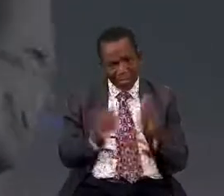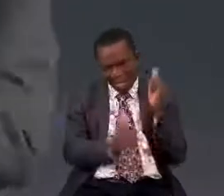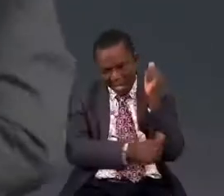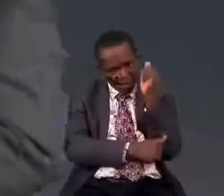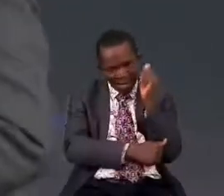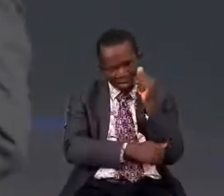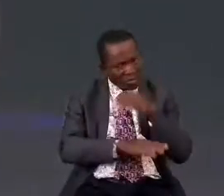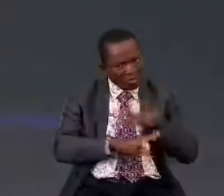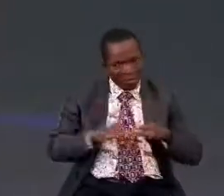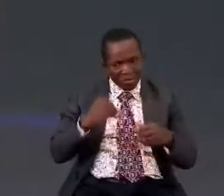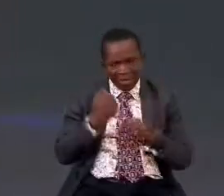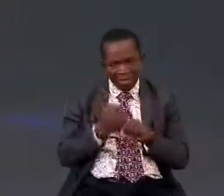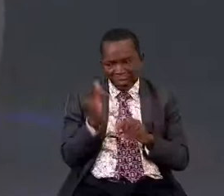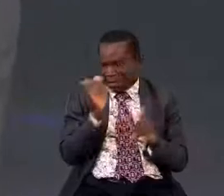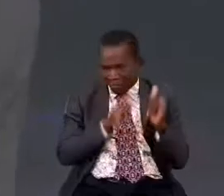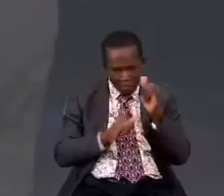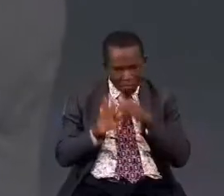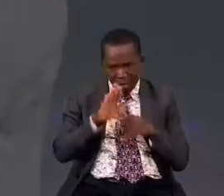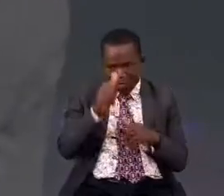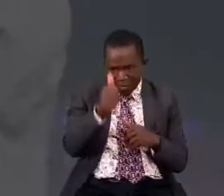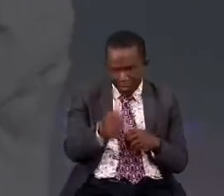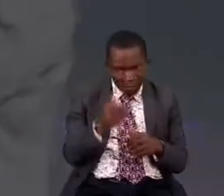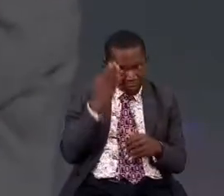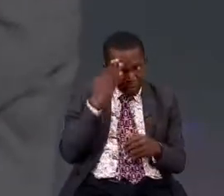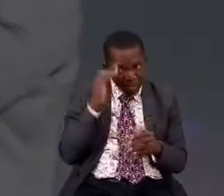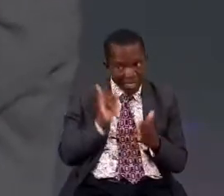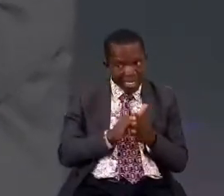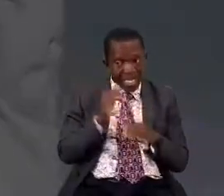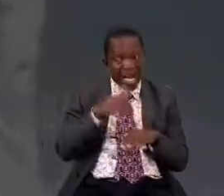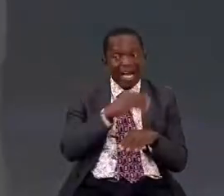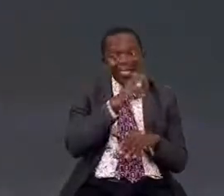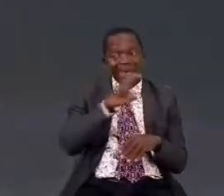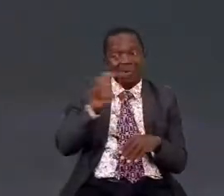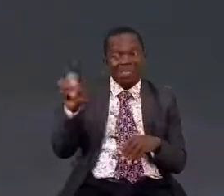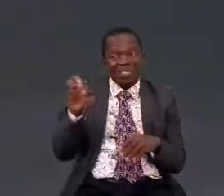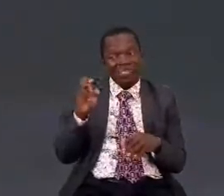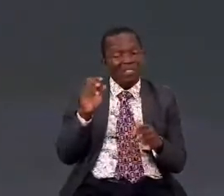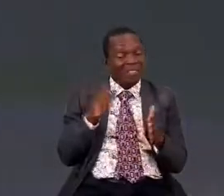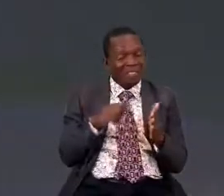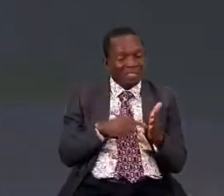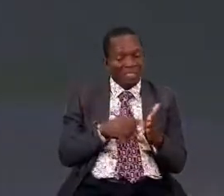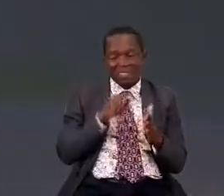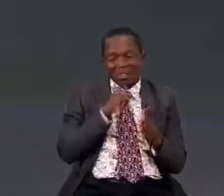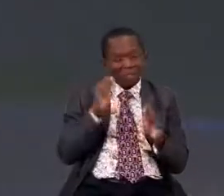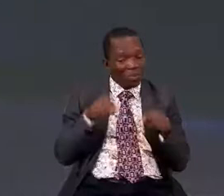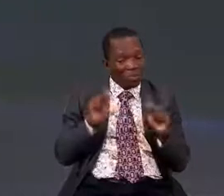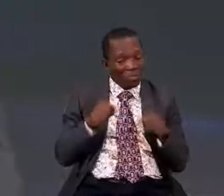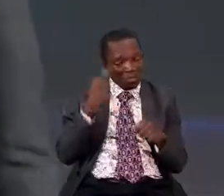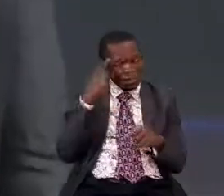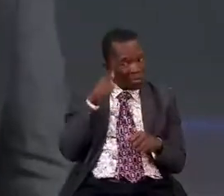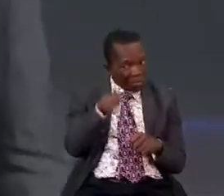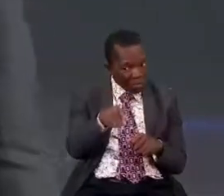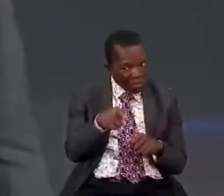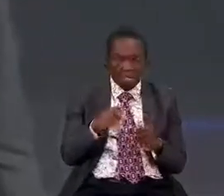c'est une impossibilité. Mais il n'a pas écouté ceux qui parlaient par incrédulité, parce qu'il avait la